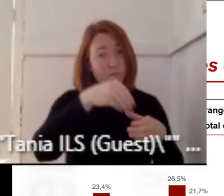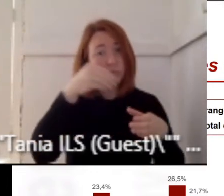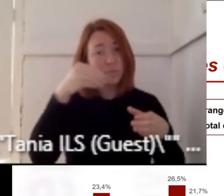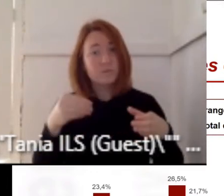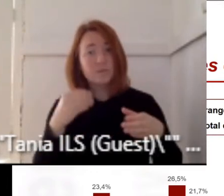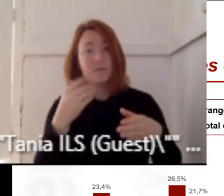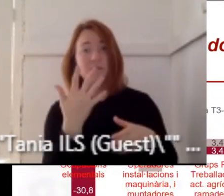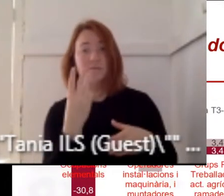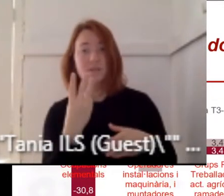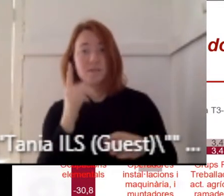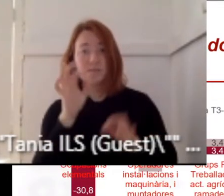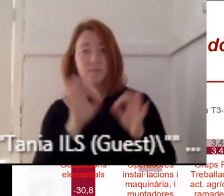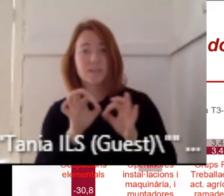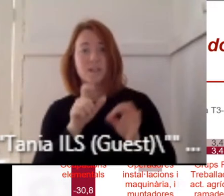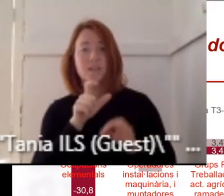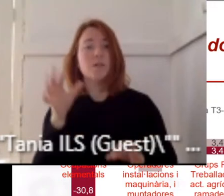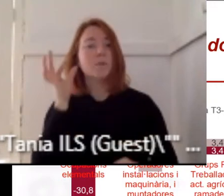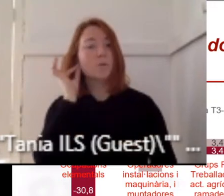dones.